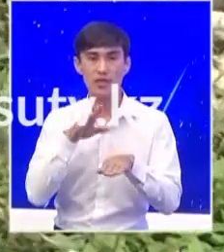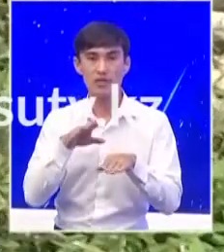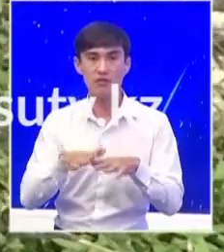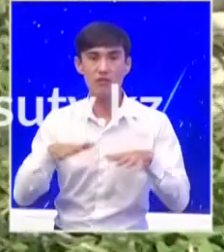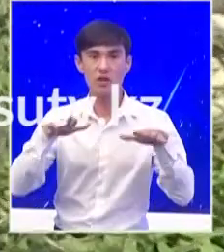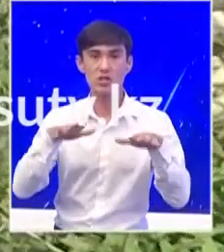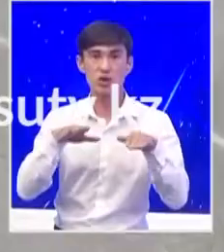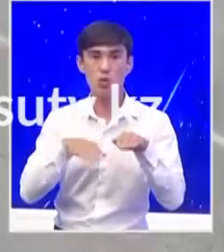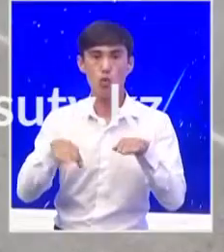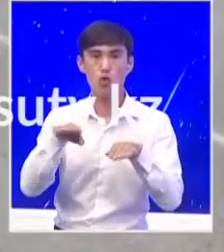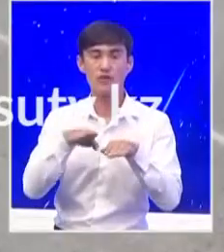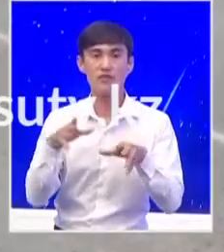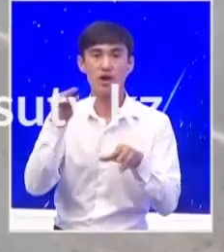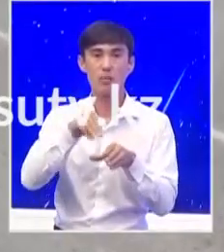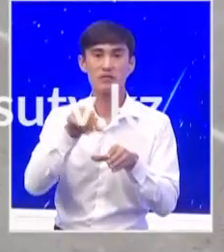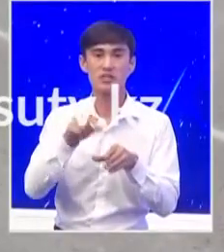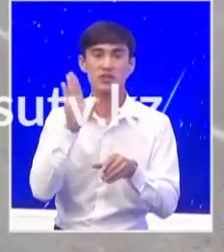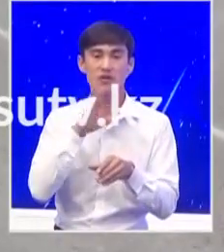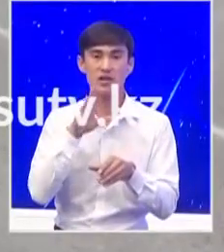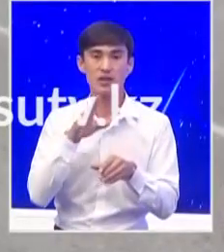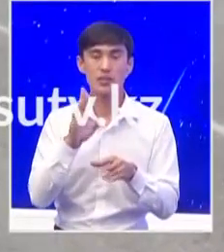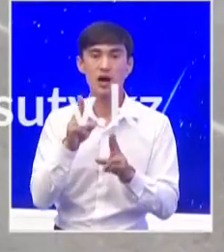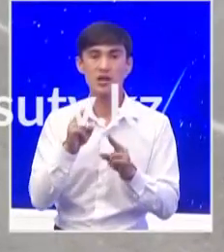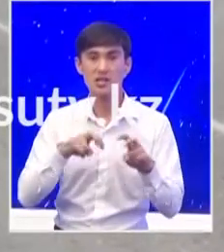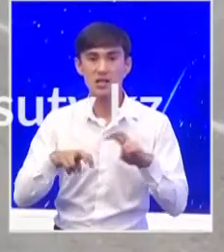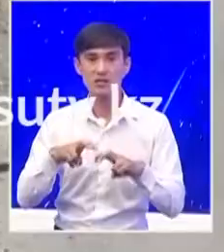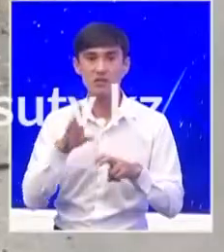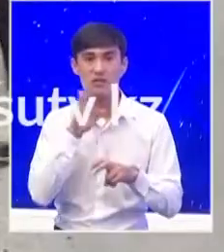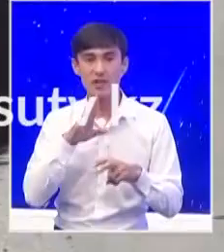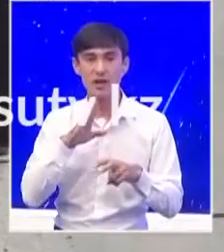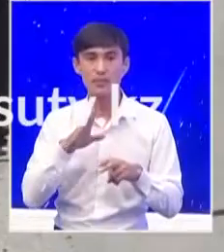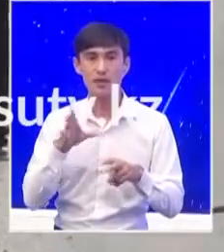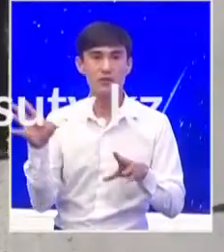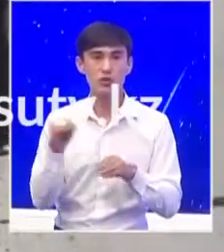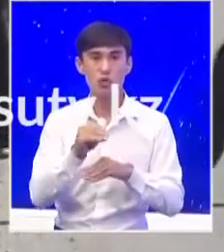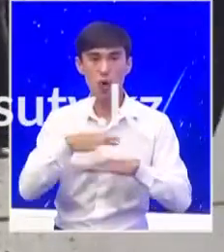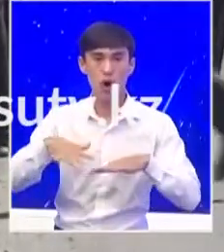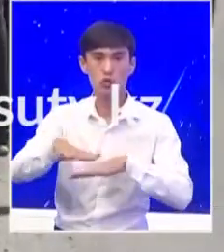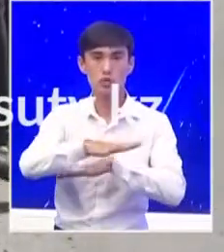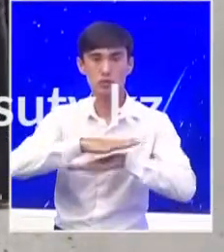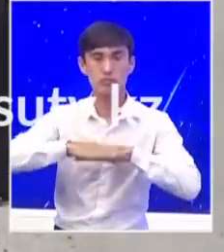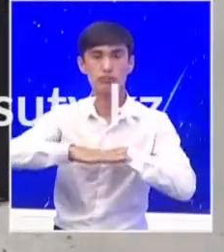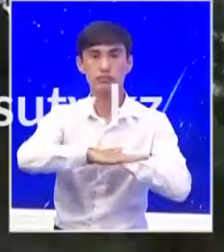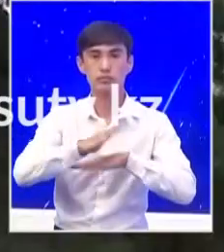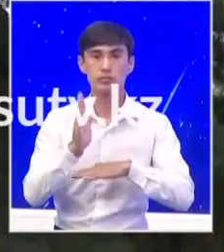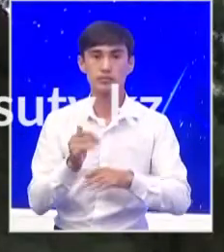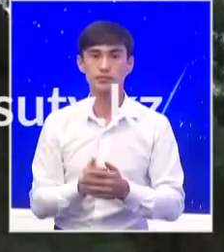выше уровня скапливающейся воды. Как следствие, вода занимает все окружающее